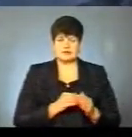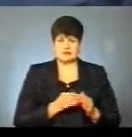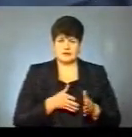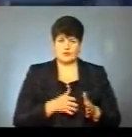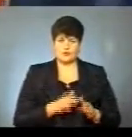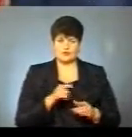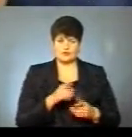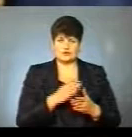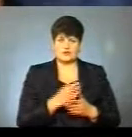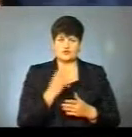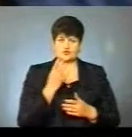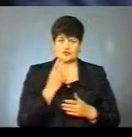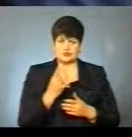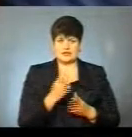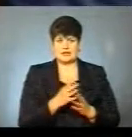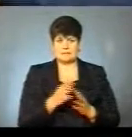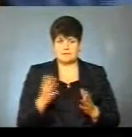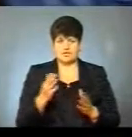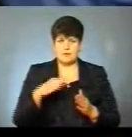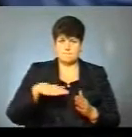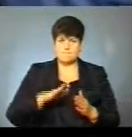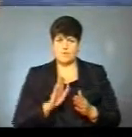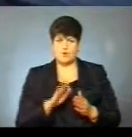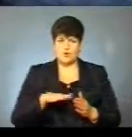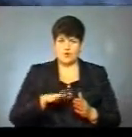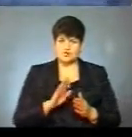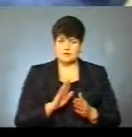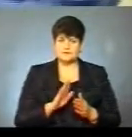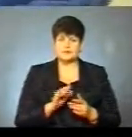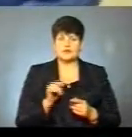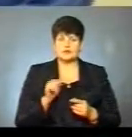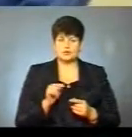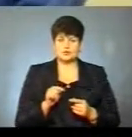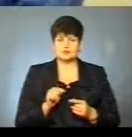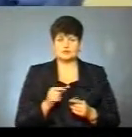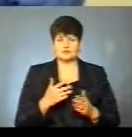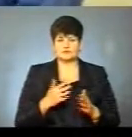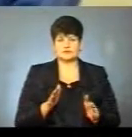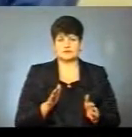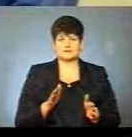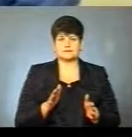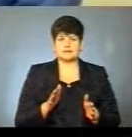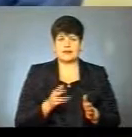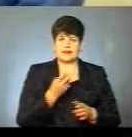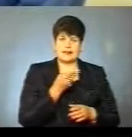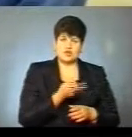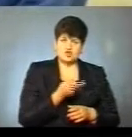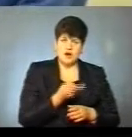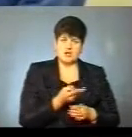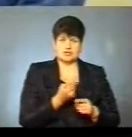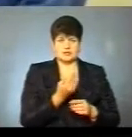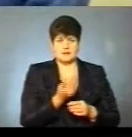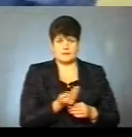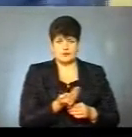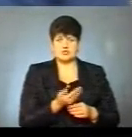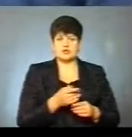мають тут уже 4 і більше положень по нахилу спинки. Тут уже якби йде таке лежаче, напівлежаче,